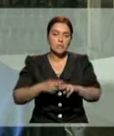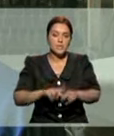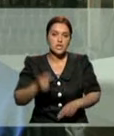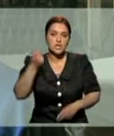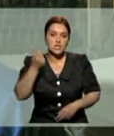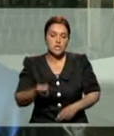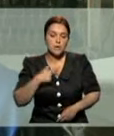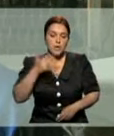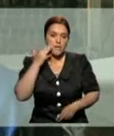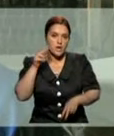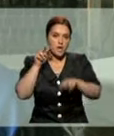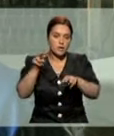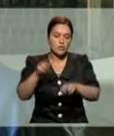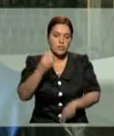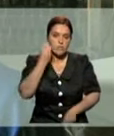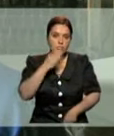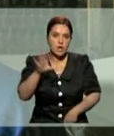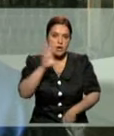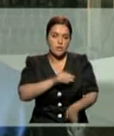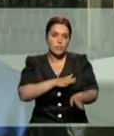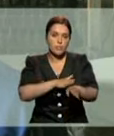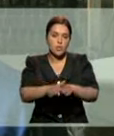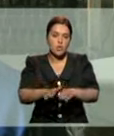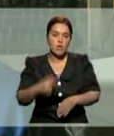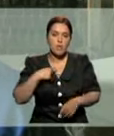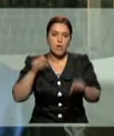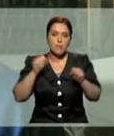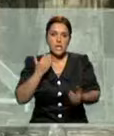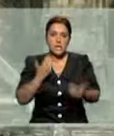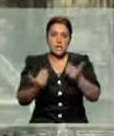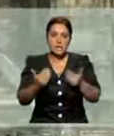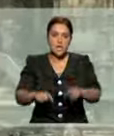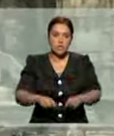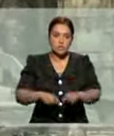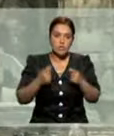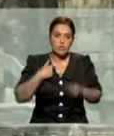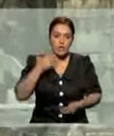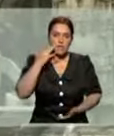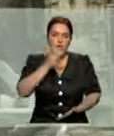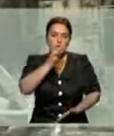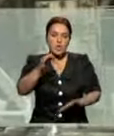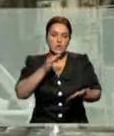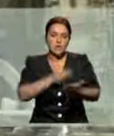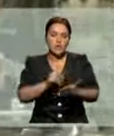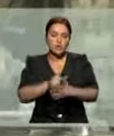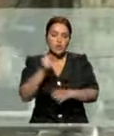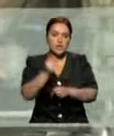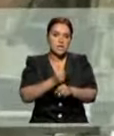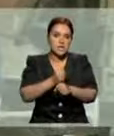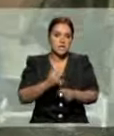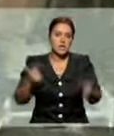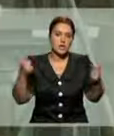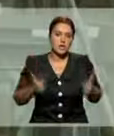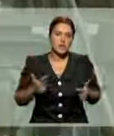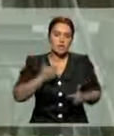процесс качества на всех этапах. То есть с нас можно спросить и в момент, когда мы сделаем изделие, и уже готовый объект,